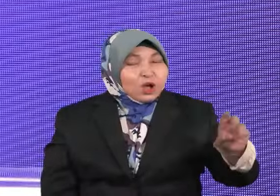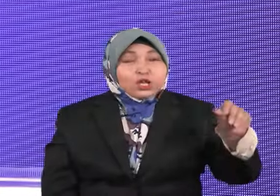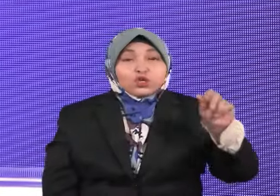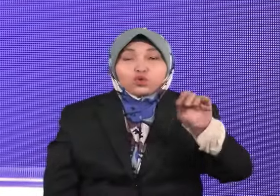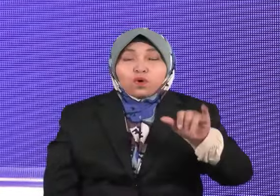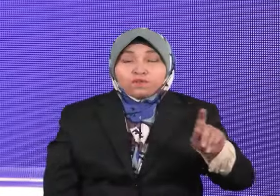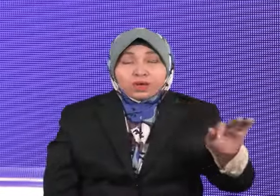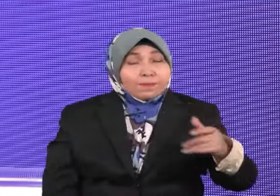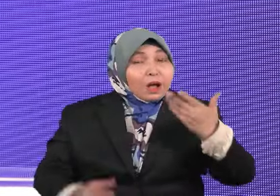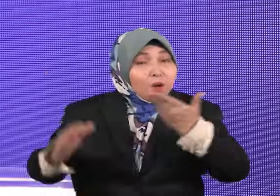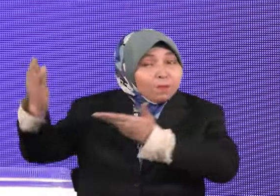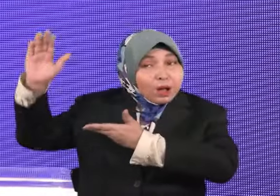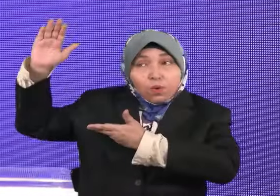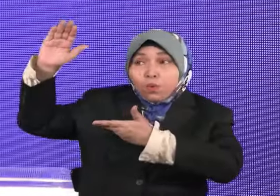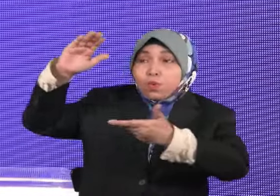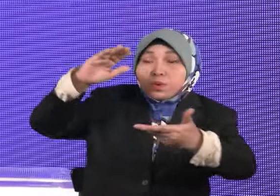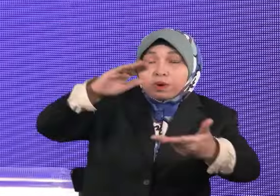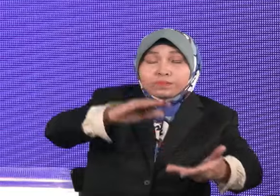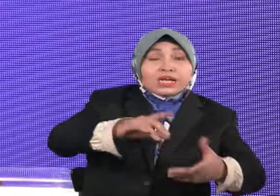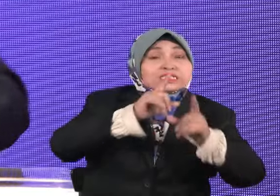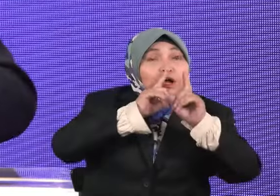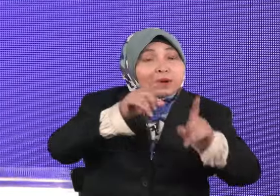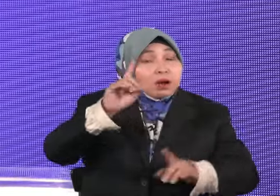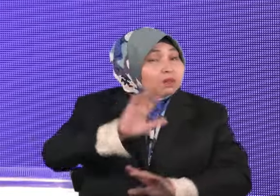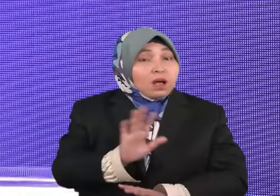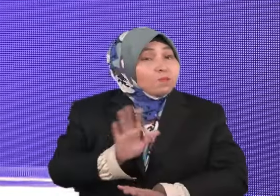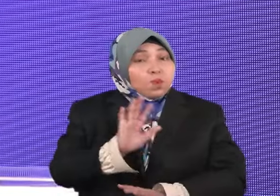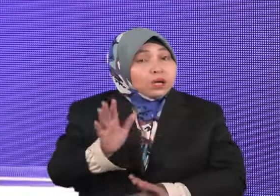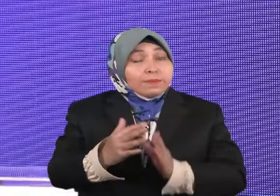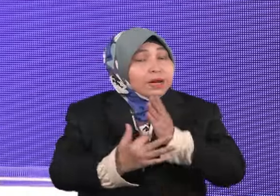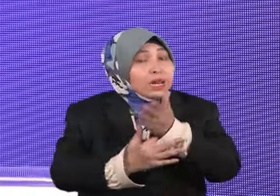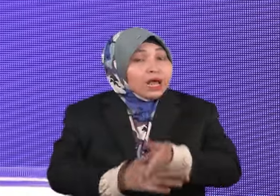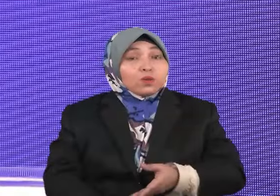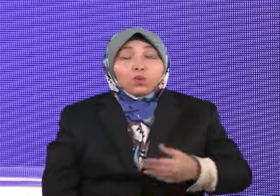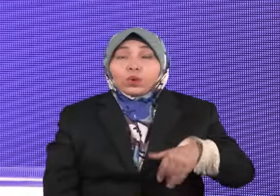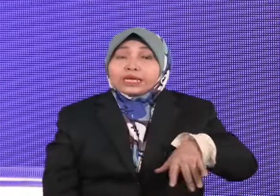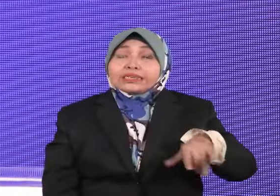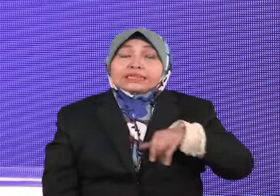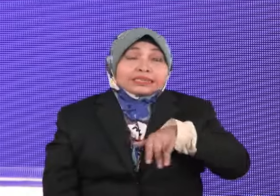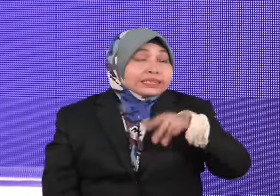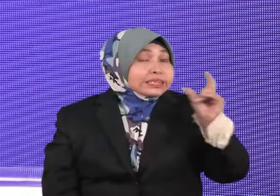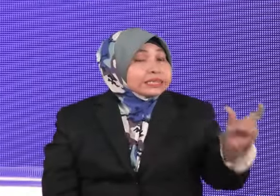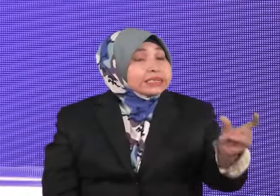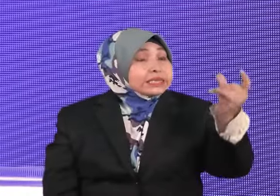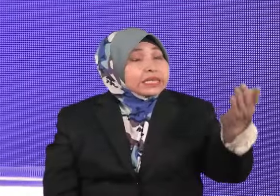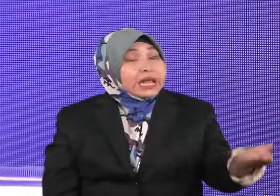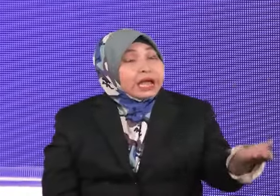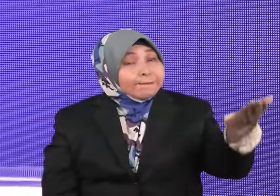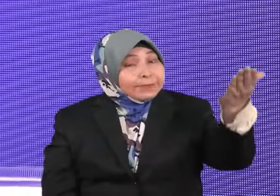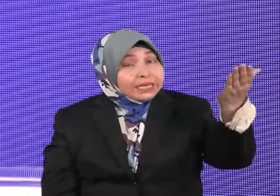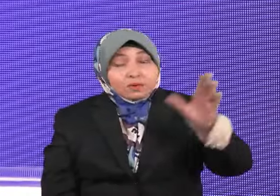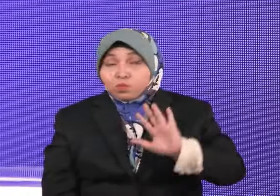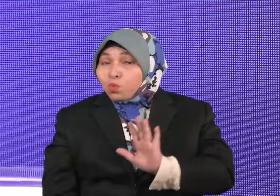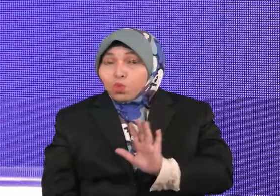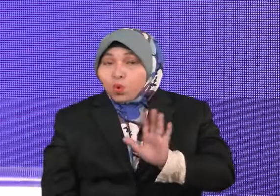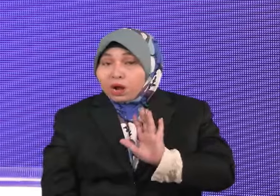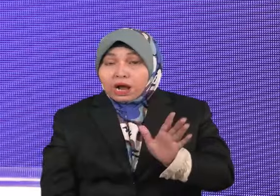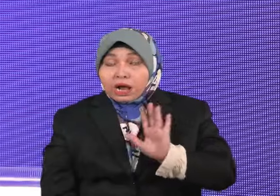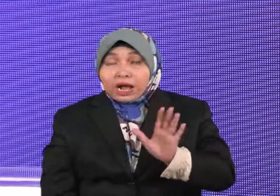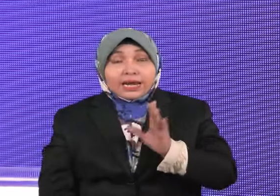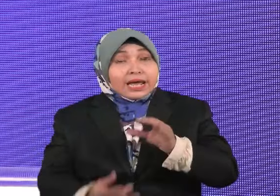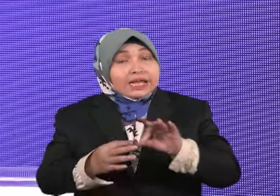ayat turunnya ayat ini, jawapan Allah bukan melalui nabi ya, terus saja Allah menyatakan fa inni qarib.